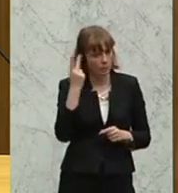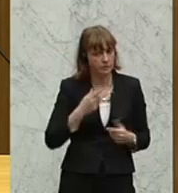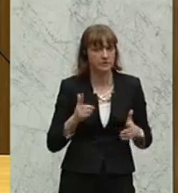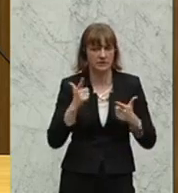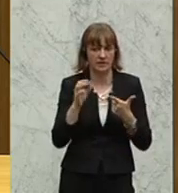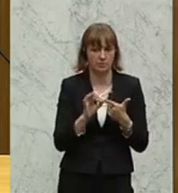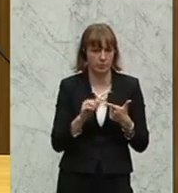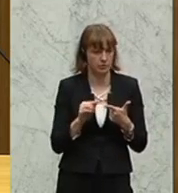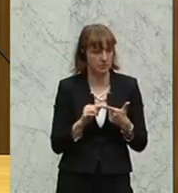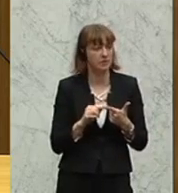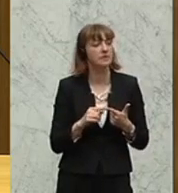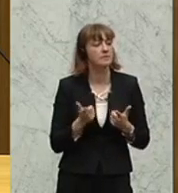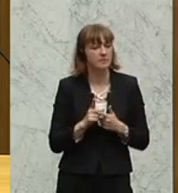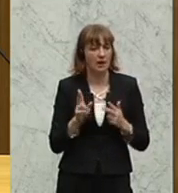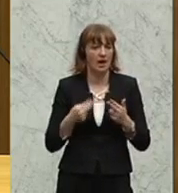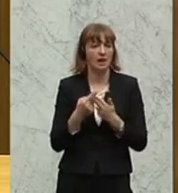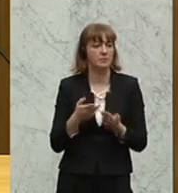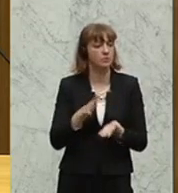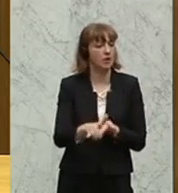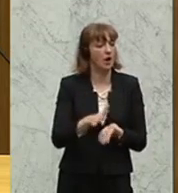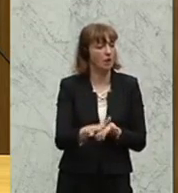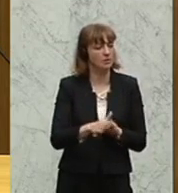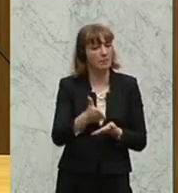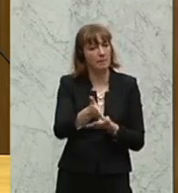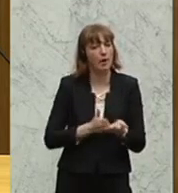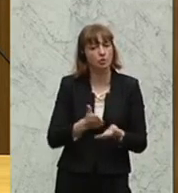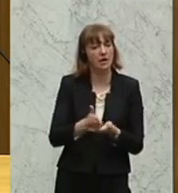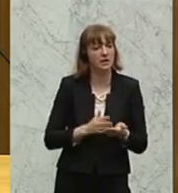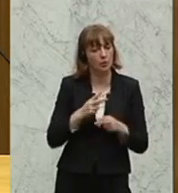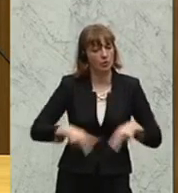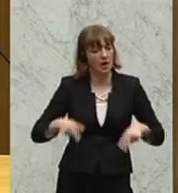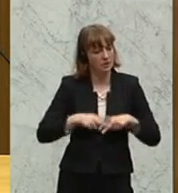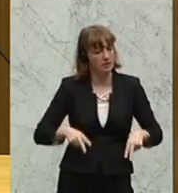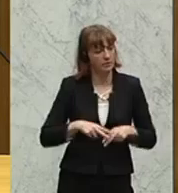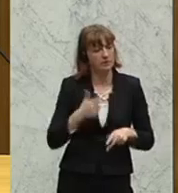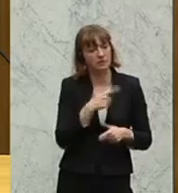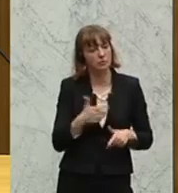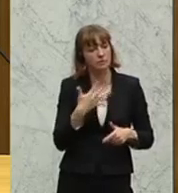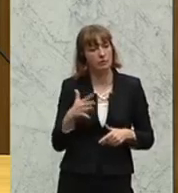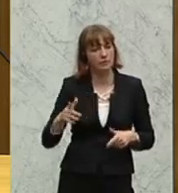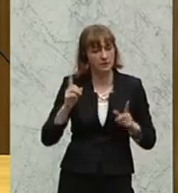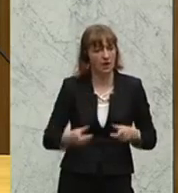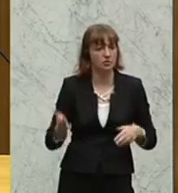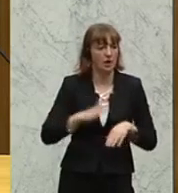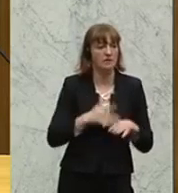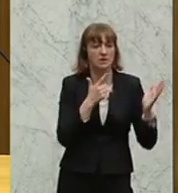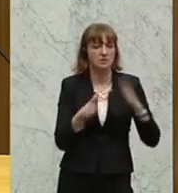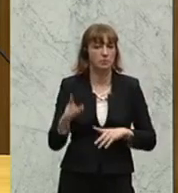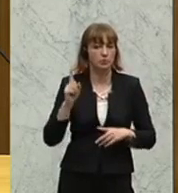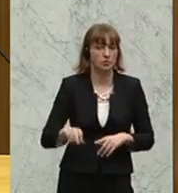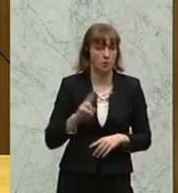auf Gebäude. Also das Credo des Herrn Wirtschaftsministers ist, die Abschreibungszeiträume an die tatsächliche